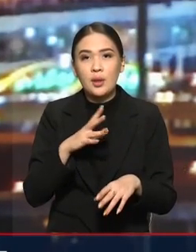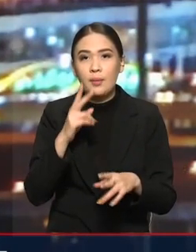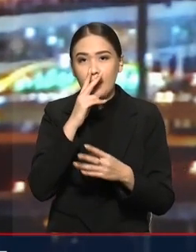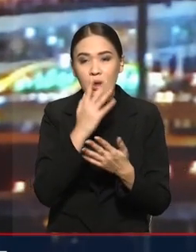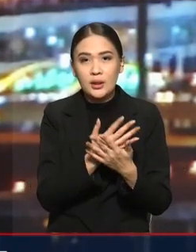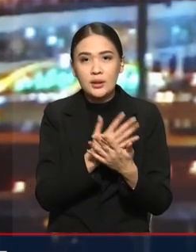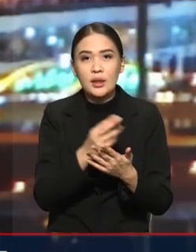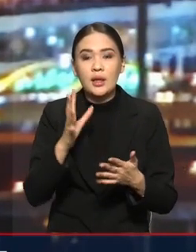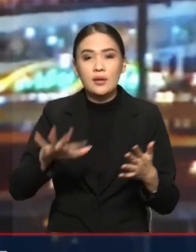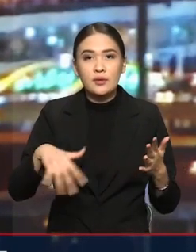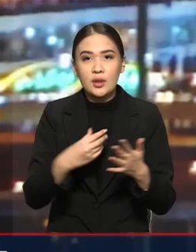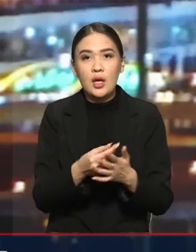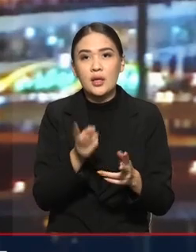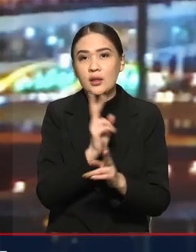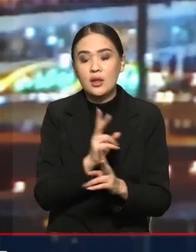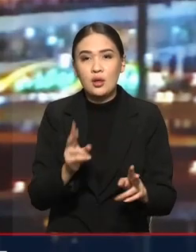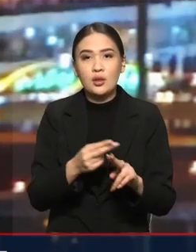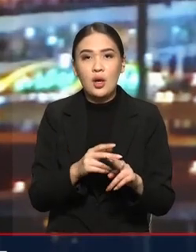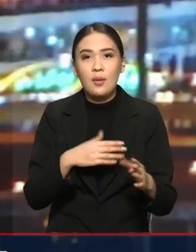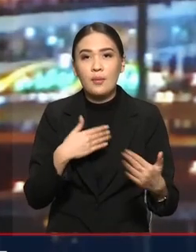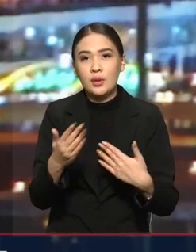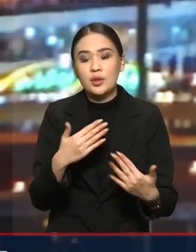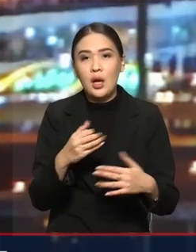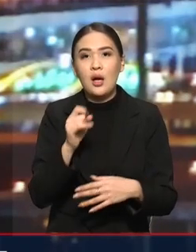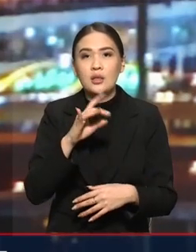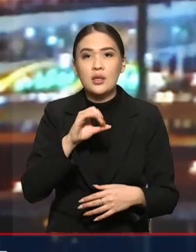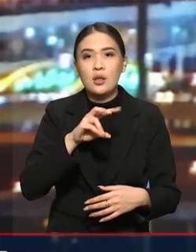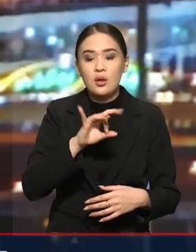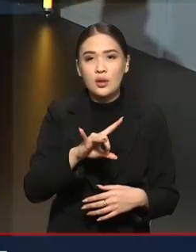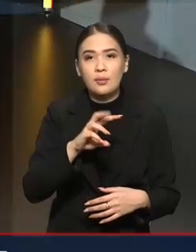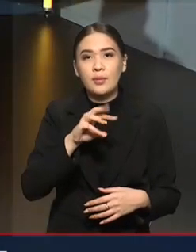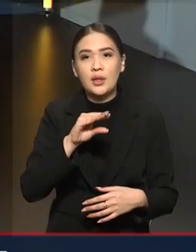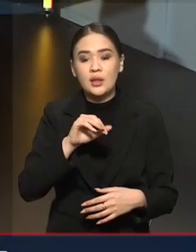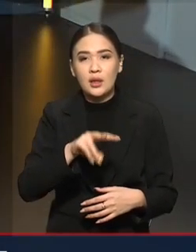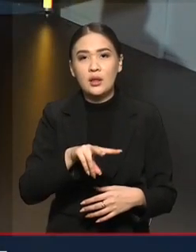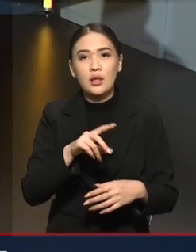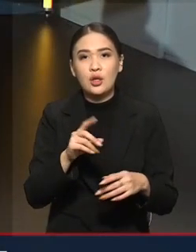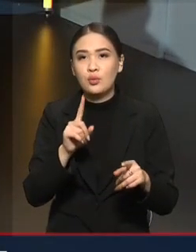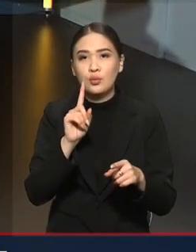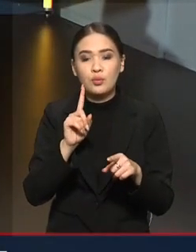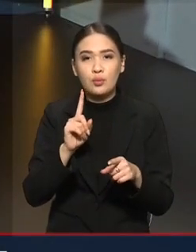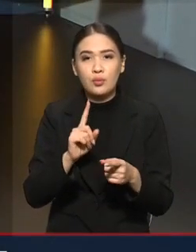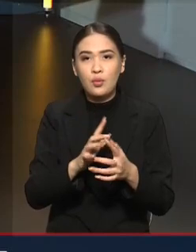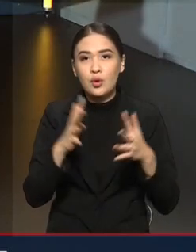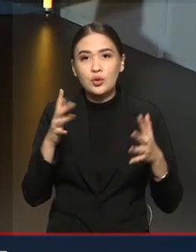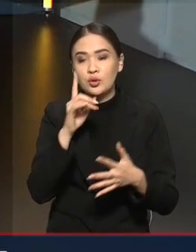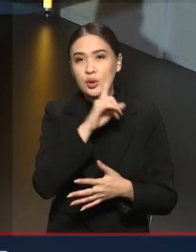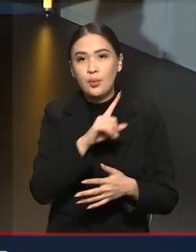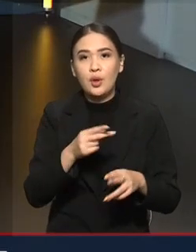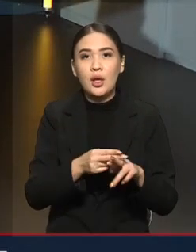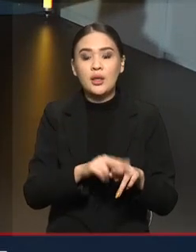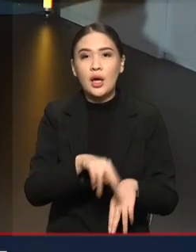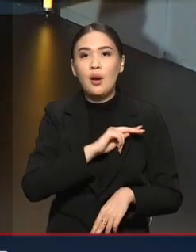инвесторов то есть никаких разбирательств между нами и асир митал больше не будет Я хотел бы добавить что это не только работа